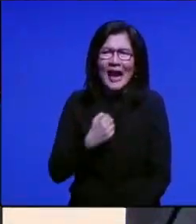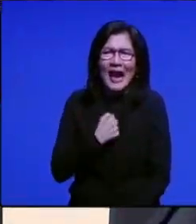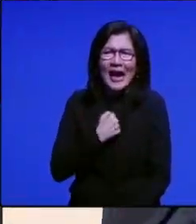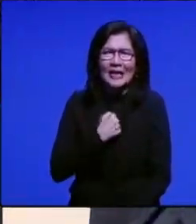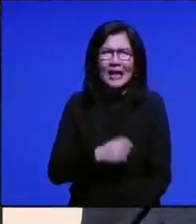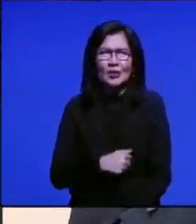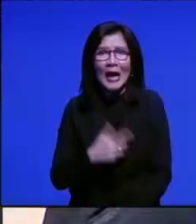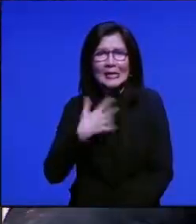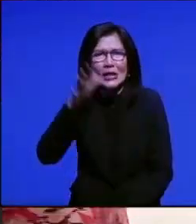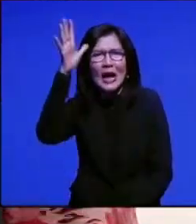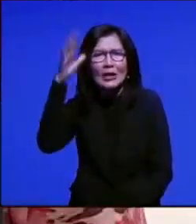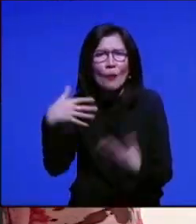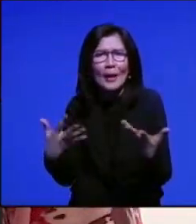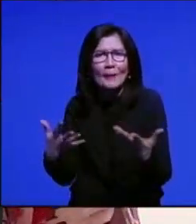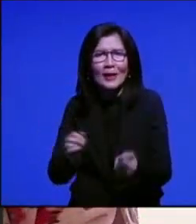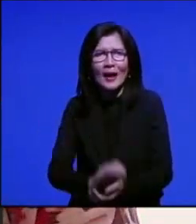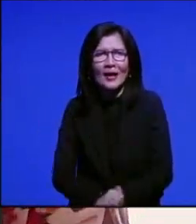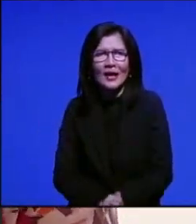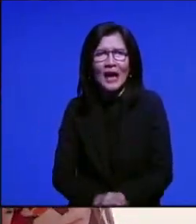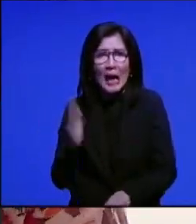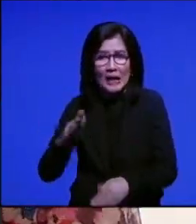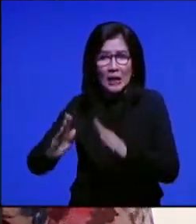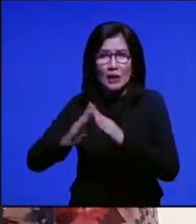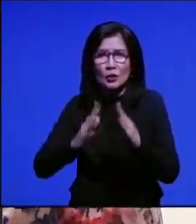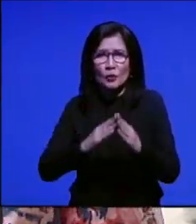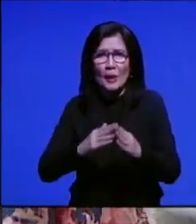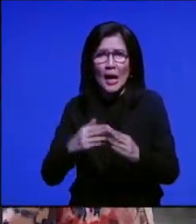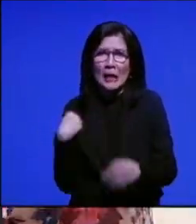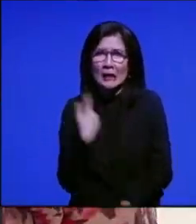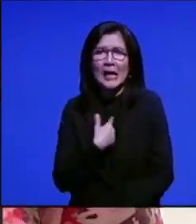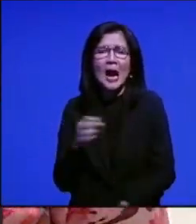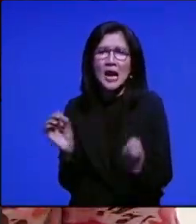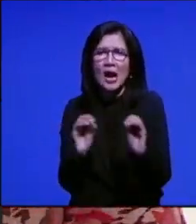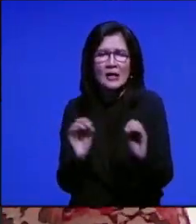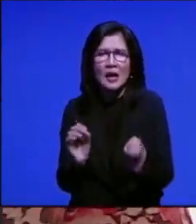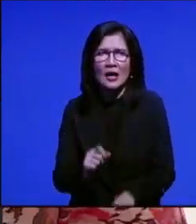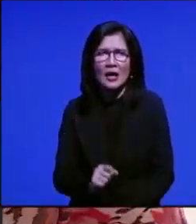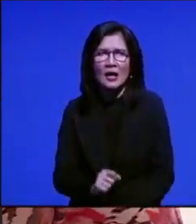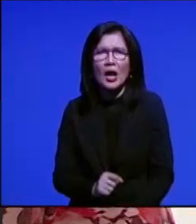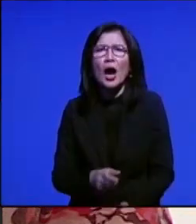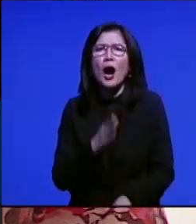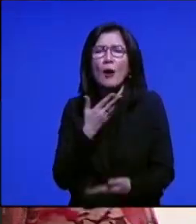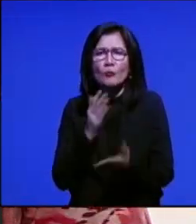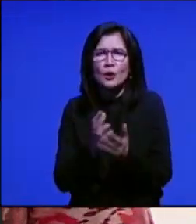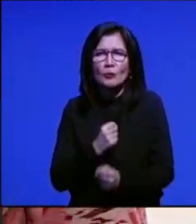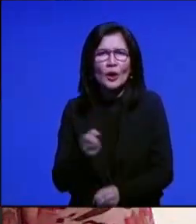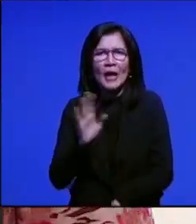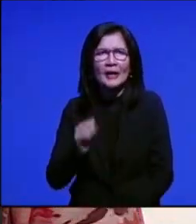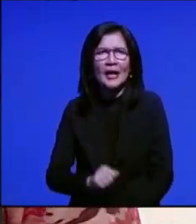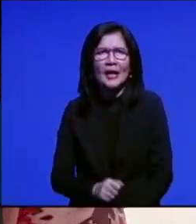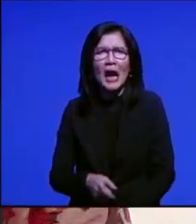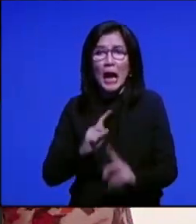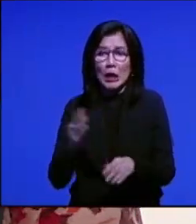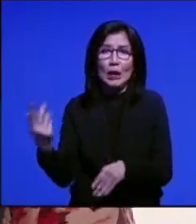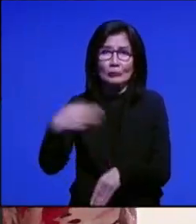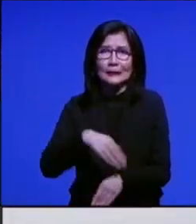nggak tahu juga sih cara menanganinya. Kayaknya di pemukiman kita nggak ada sih. Nggak ada. Insya Allah nggak ada. Kalau datang pun takut